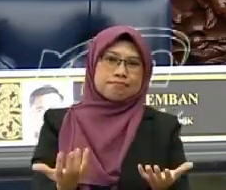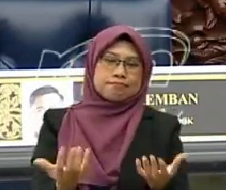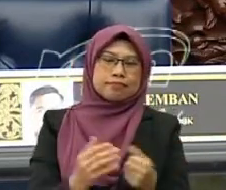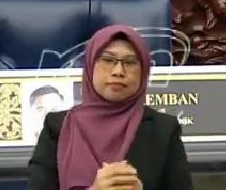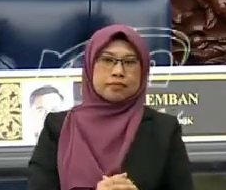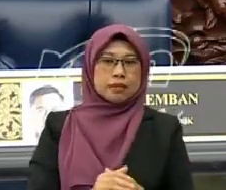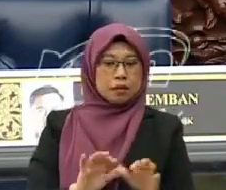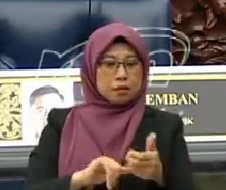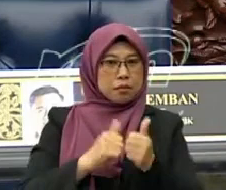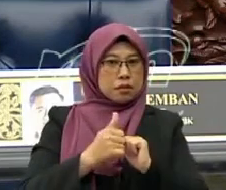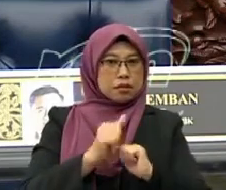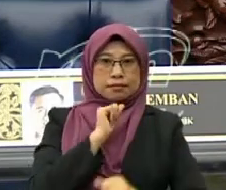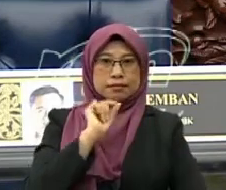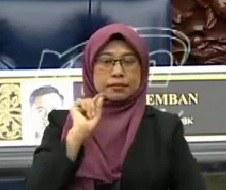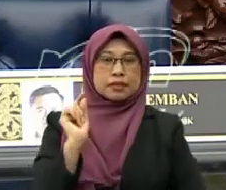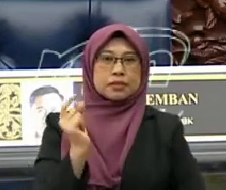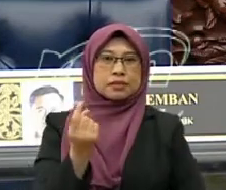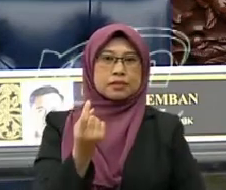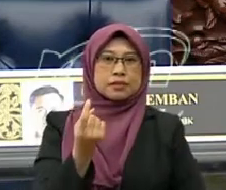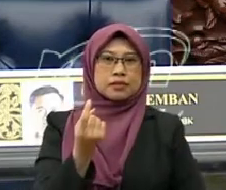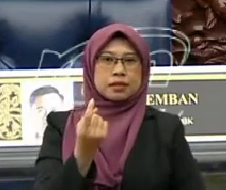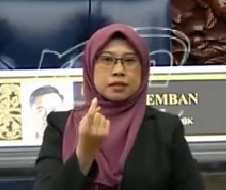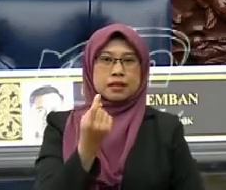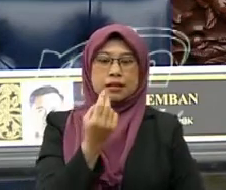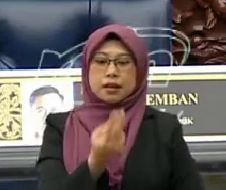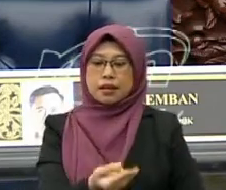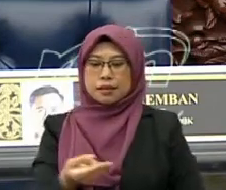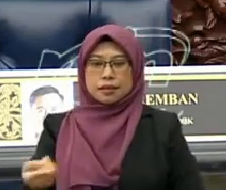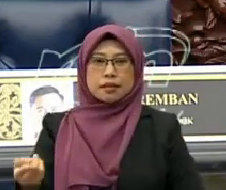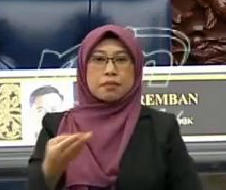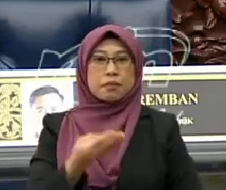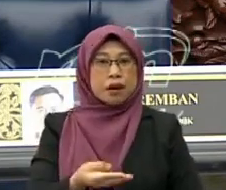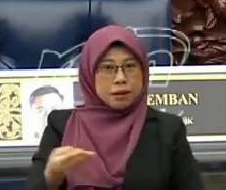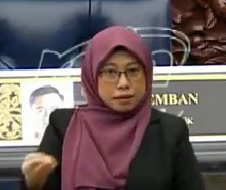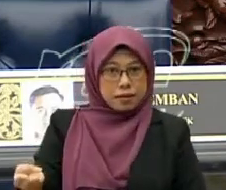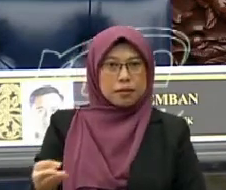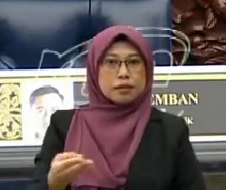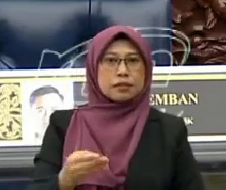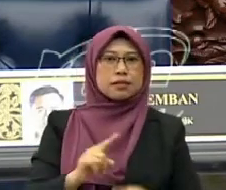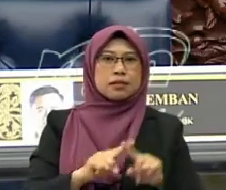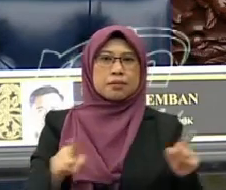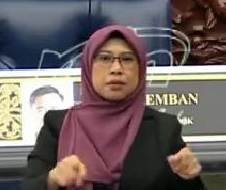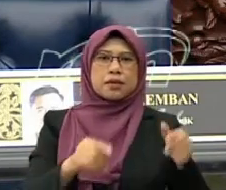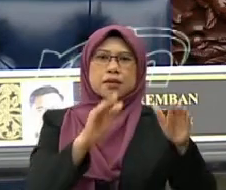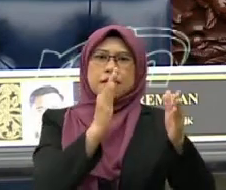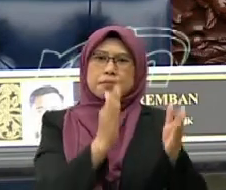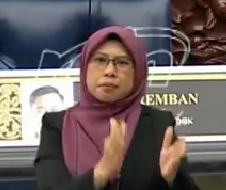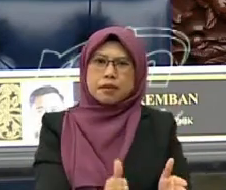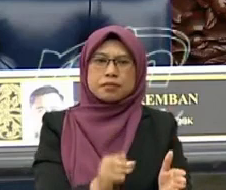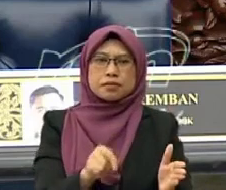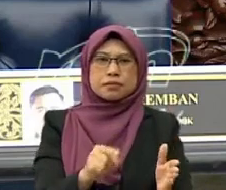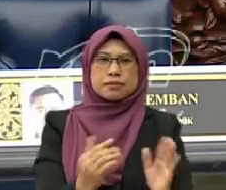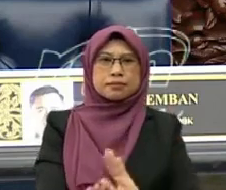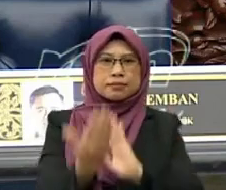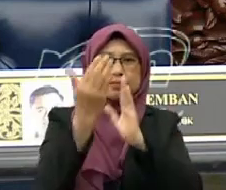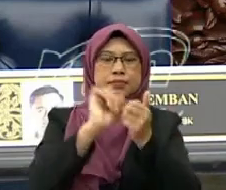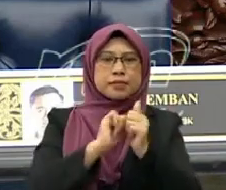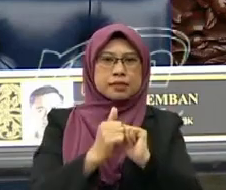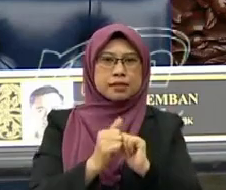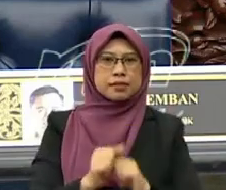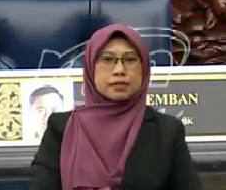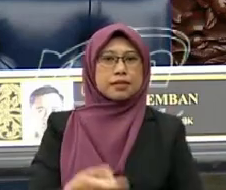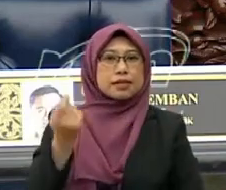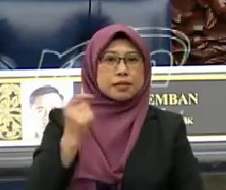masalah bukan hanya hartanya manusianya yang berhadapan dengan masalah ini ya